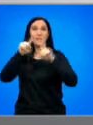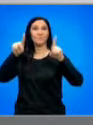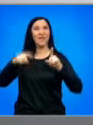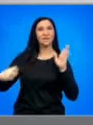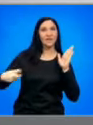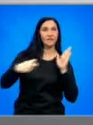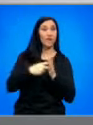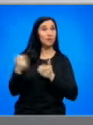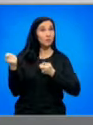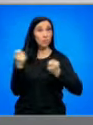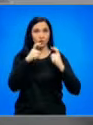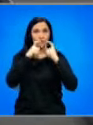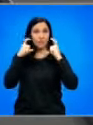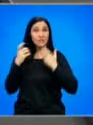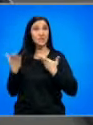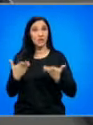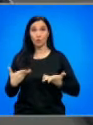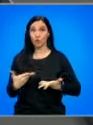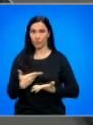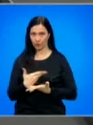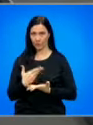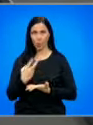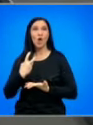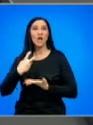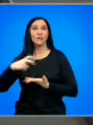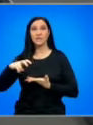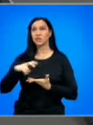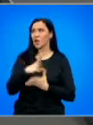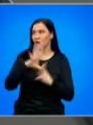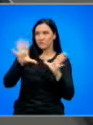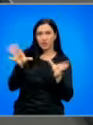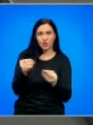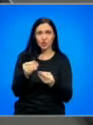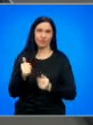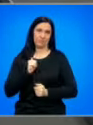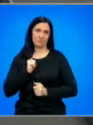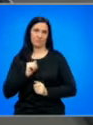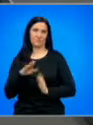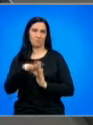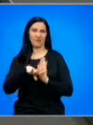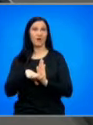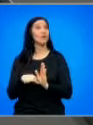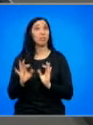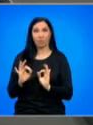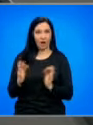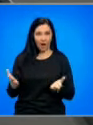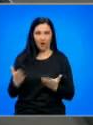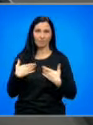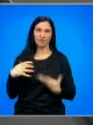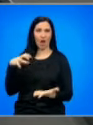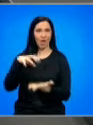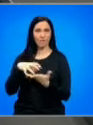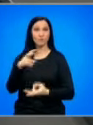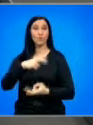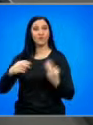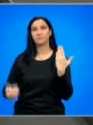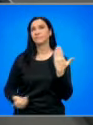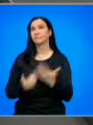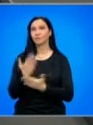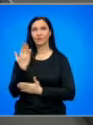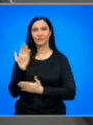се маски, където трябва. Излиза, че всички навсякъде спазват правилата. Дали е така? Наш екип провери.